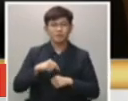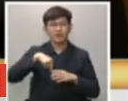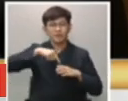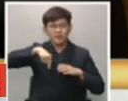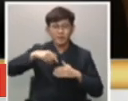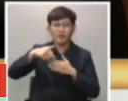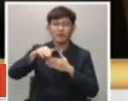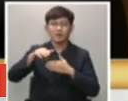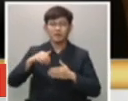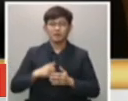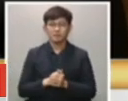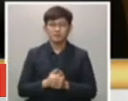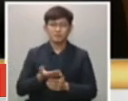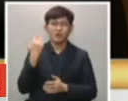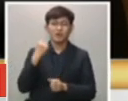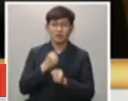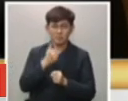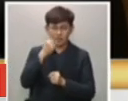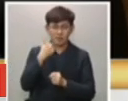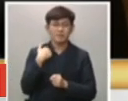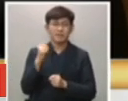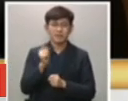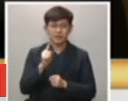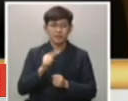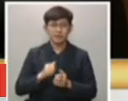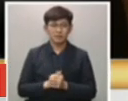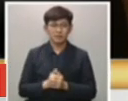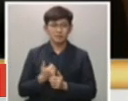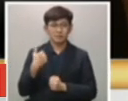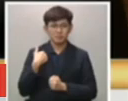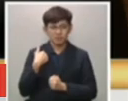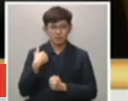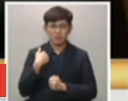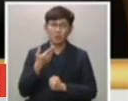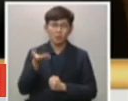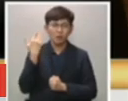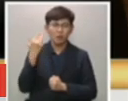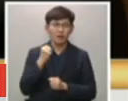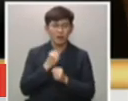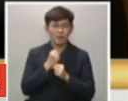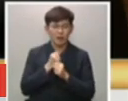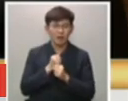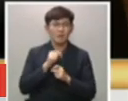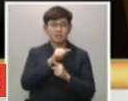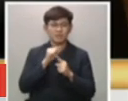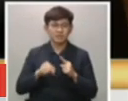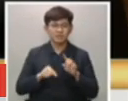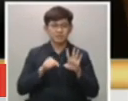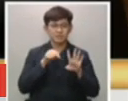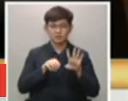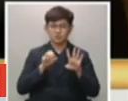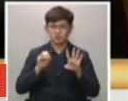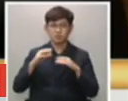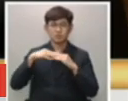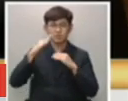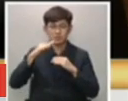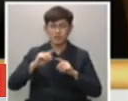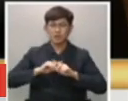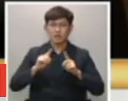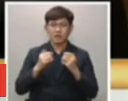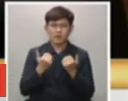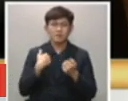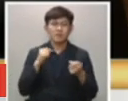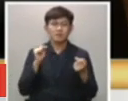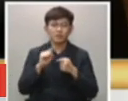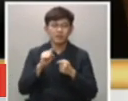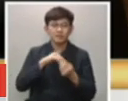ก่อนหน้านั้นเราสามารถทำขึ้นได้ถึง4ขึ้นไปนะครับในก่อนหน้านั้นแต่ช่วงนี้ก็ปรากฏว่ามีเหตุการณ์ในเรื่องของ